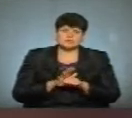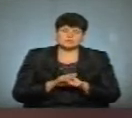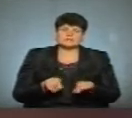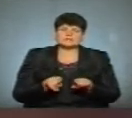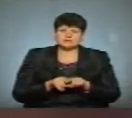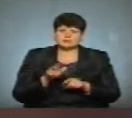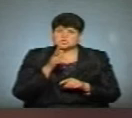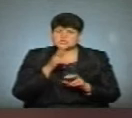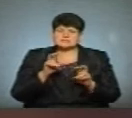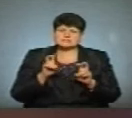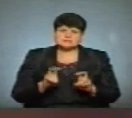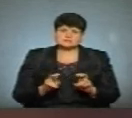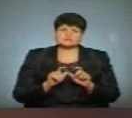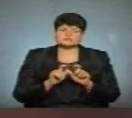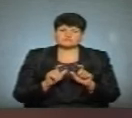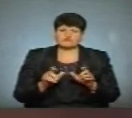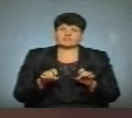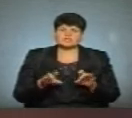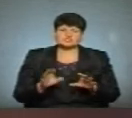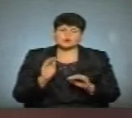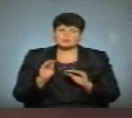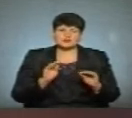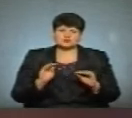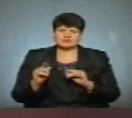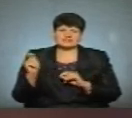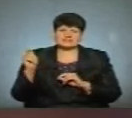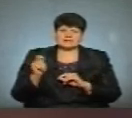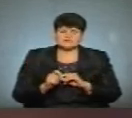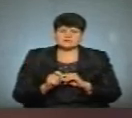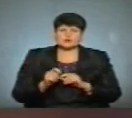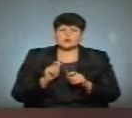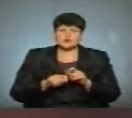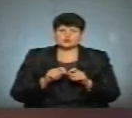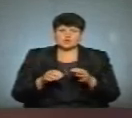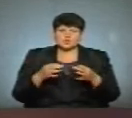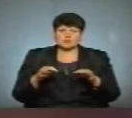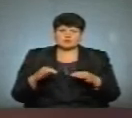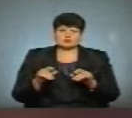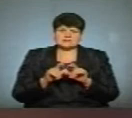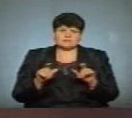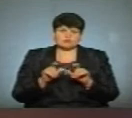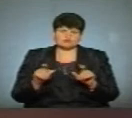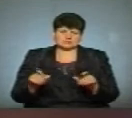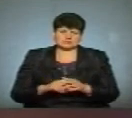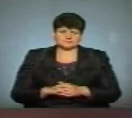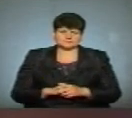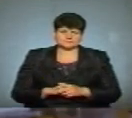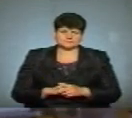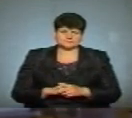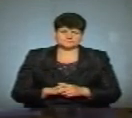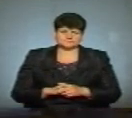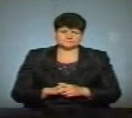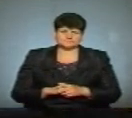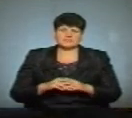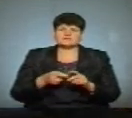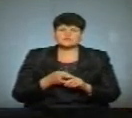Також під час засідання штабу вирішили облаштувати на в'їздах до ринку контрольно-пропускні пункти, каже Сергій Надал. У